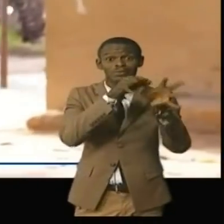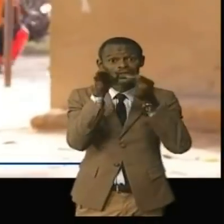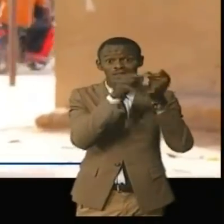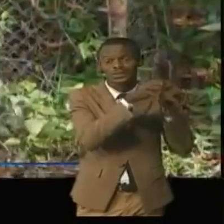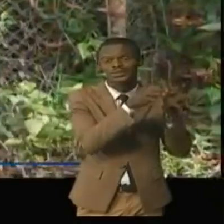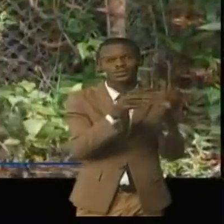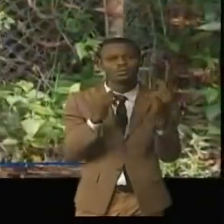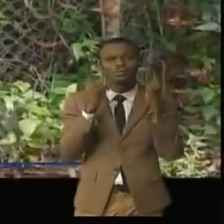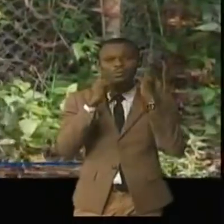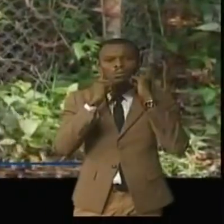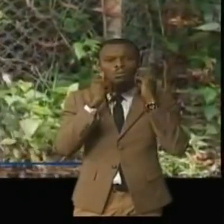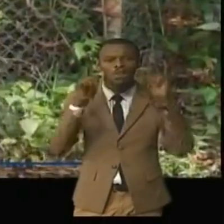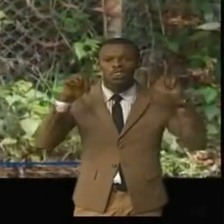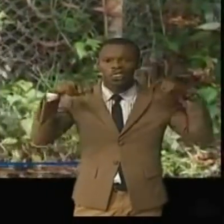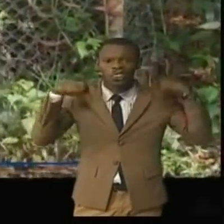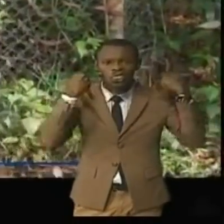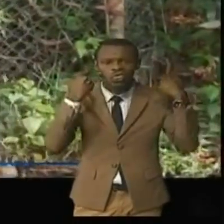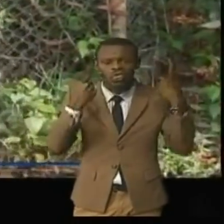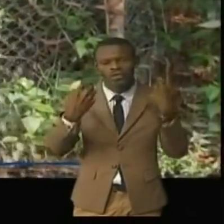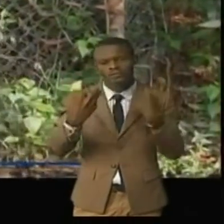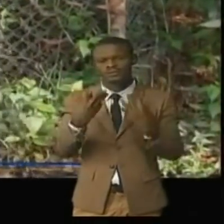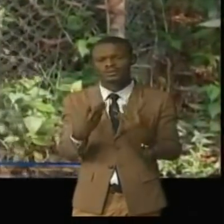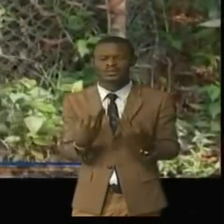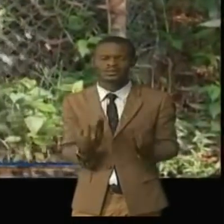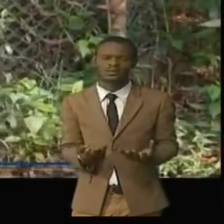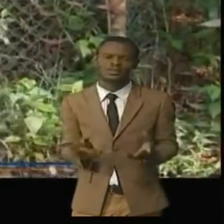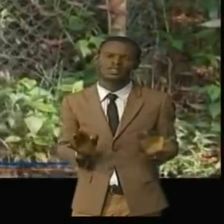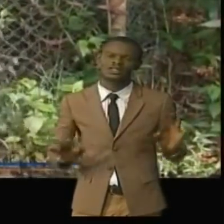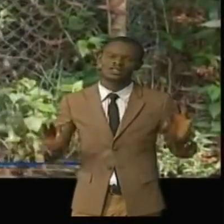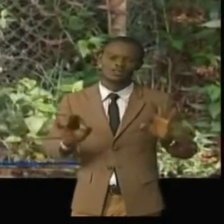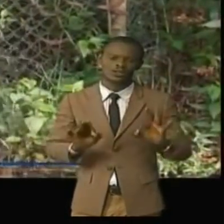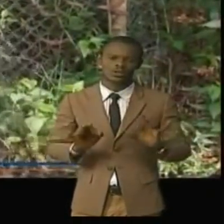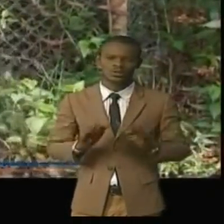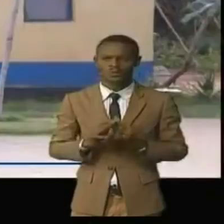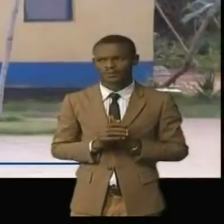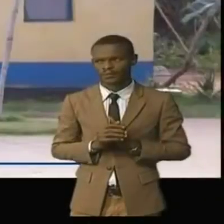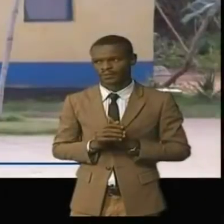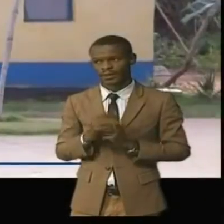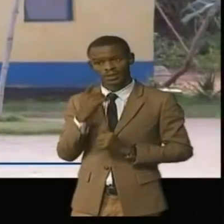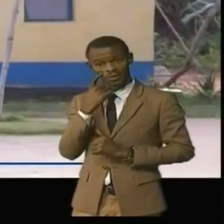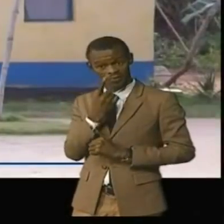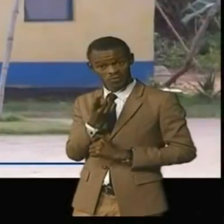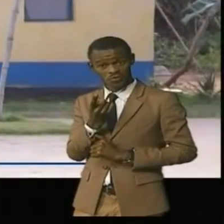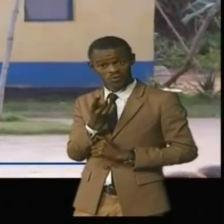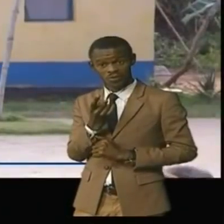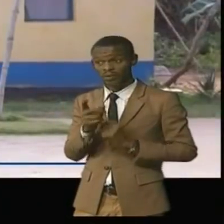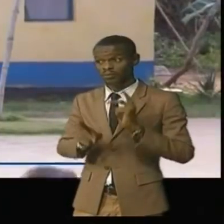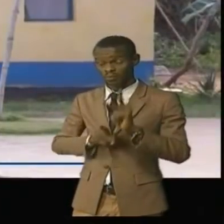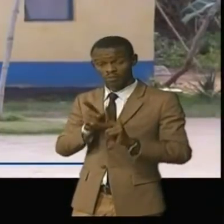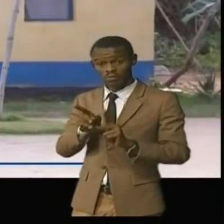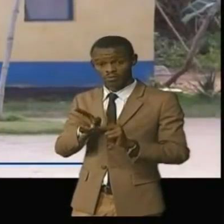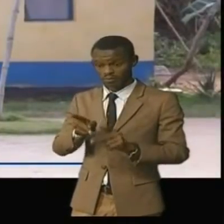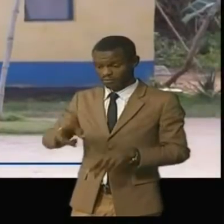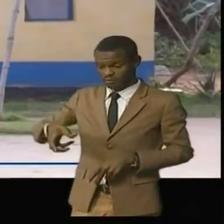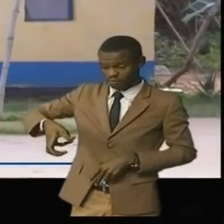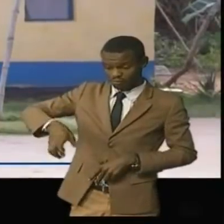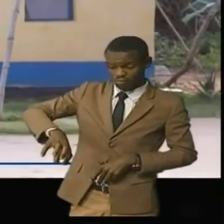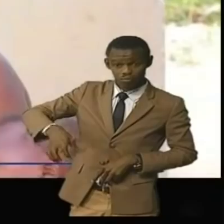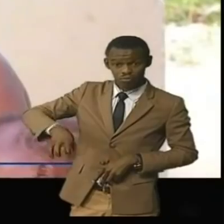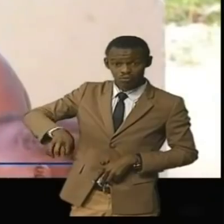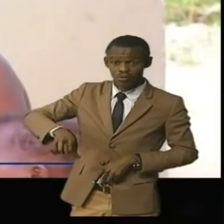à proximité des maisons depuis plusieurs années sont rejetés par la population. sous prétexte que l'eau n'est pas potable.